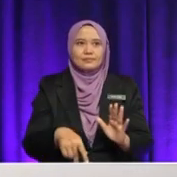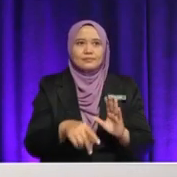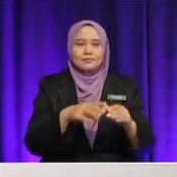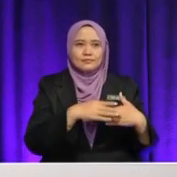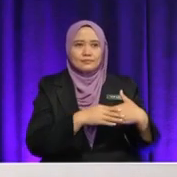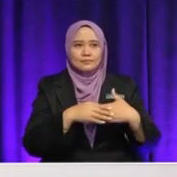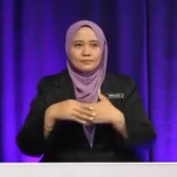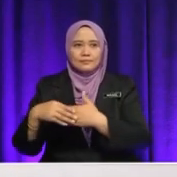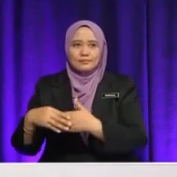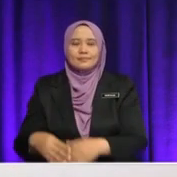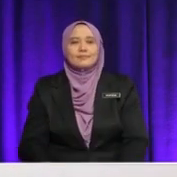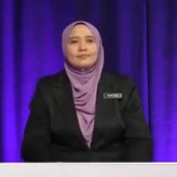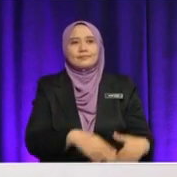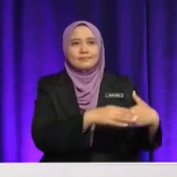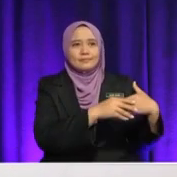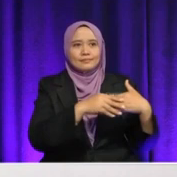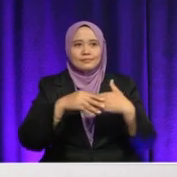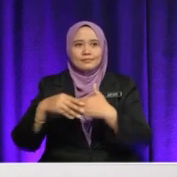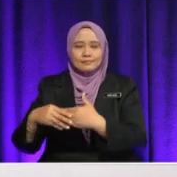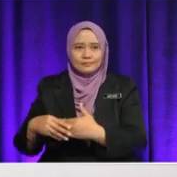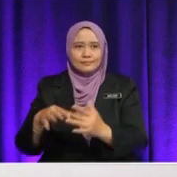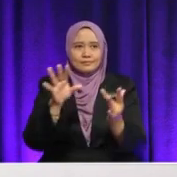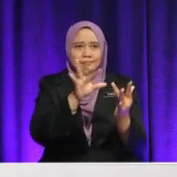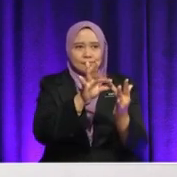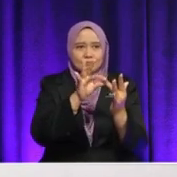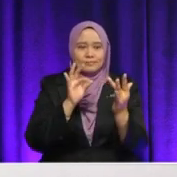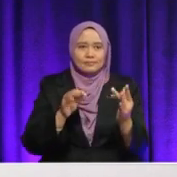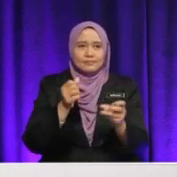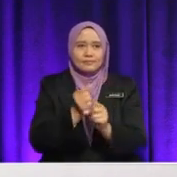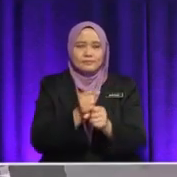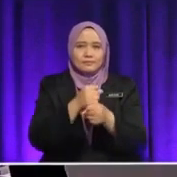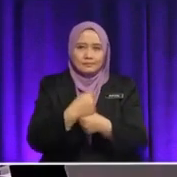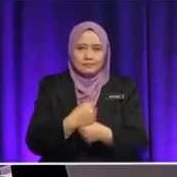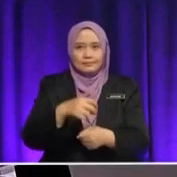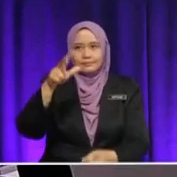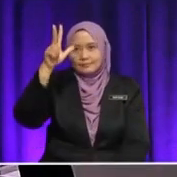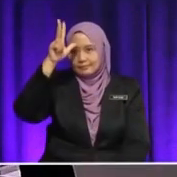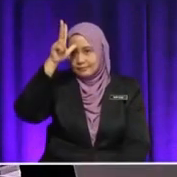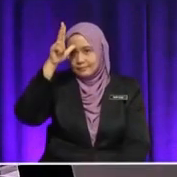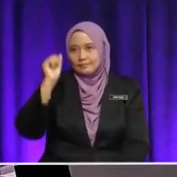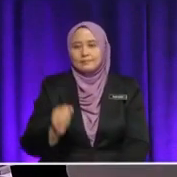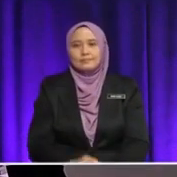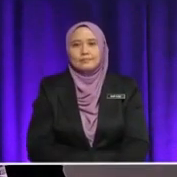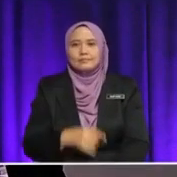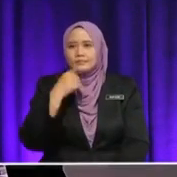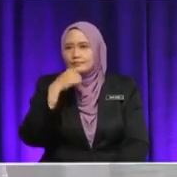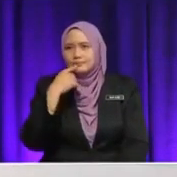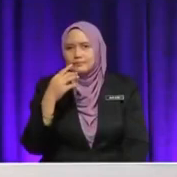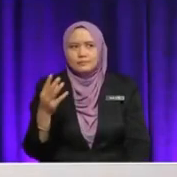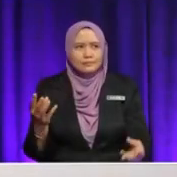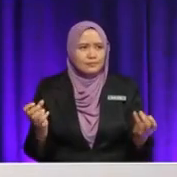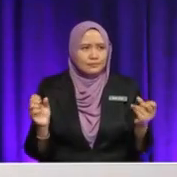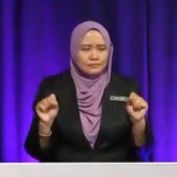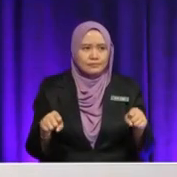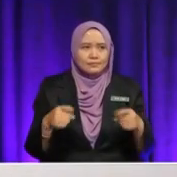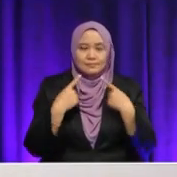membentuk kerajaan Wow aku nak beli pantun daripada amat yah resep bubur angkat tangan Jaksa pundak